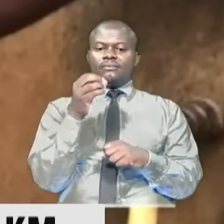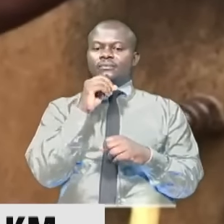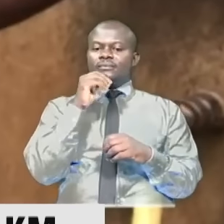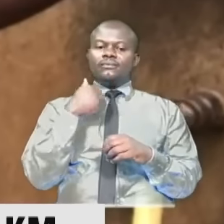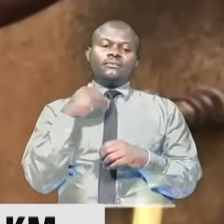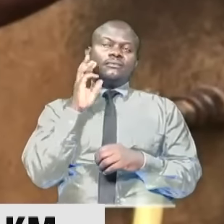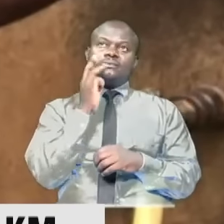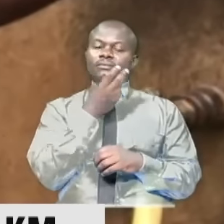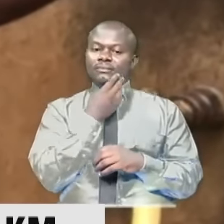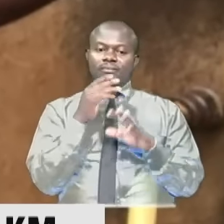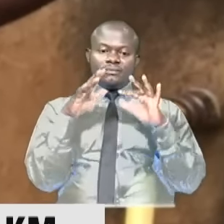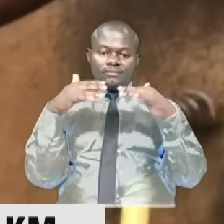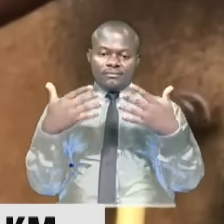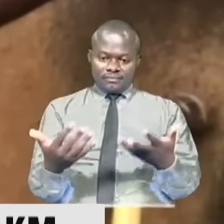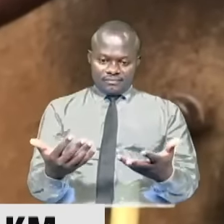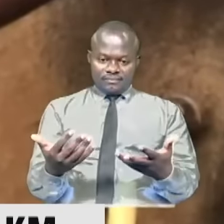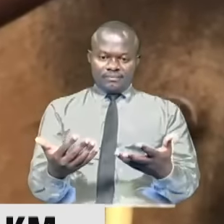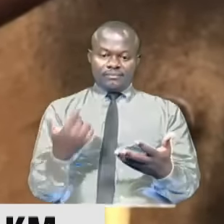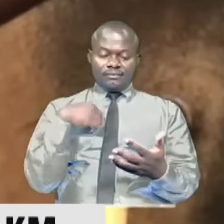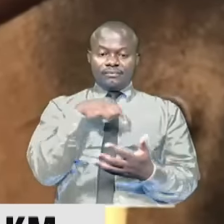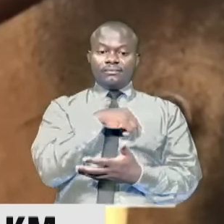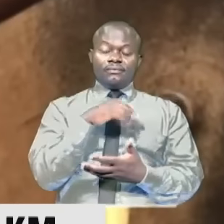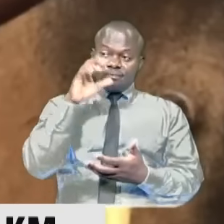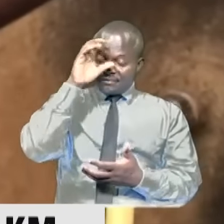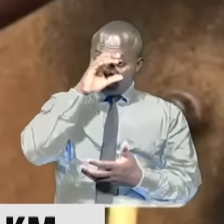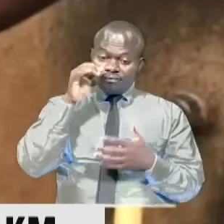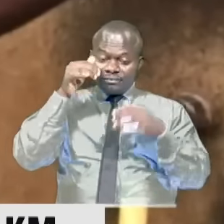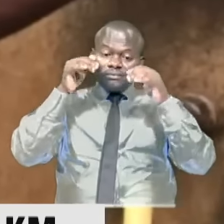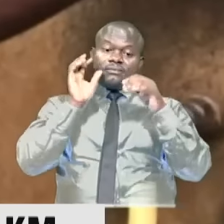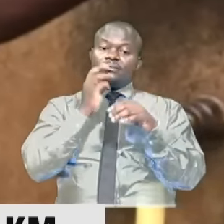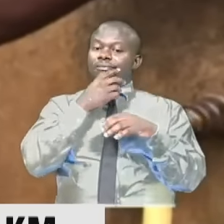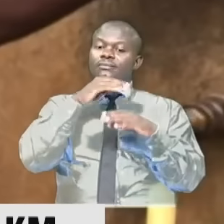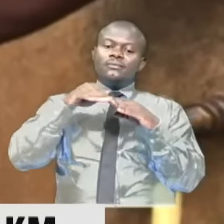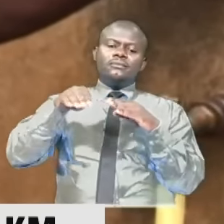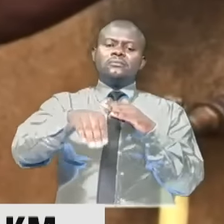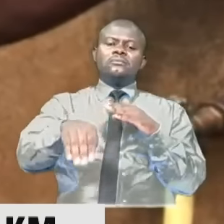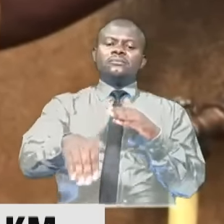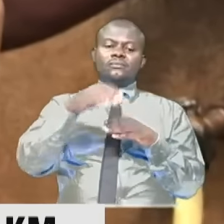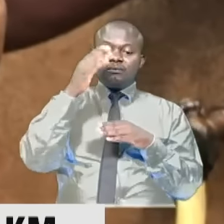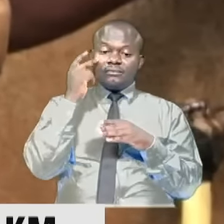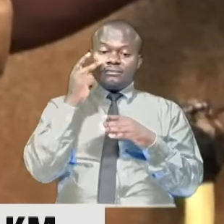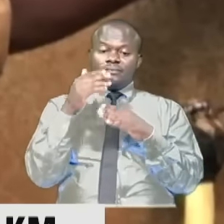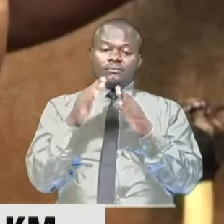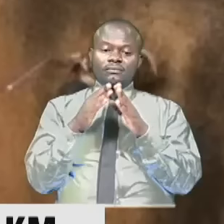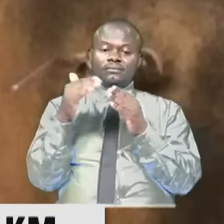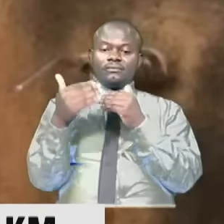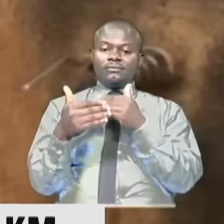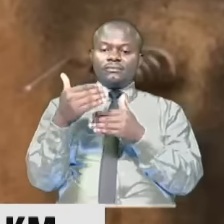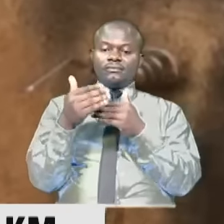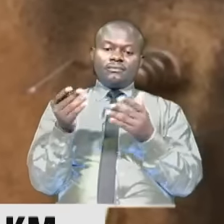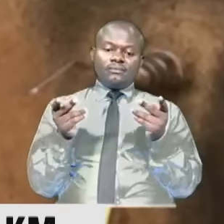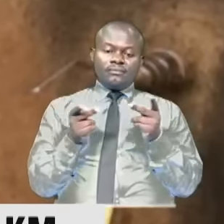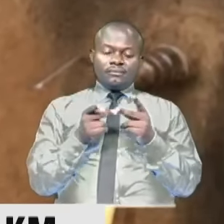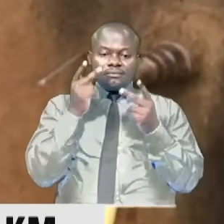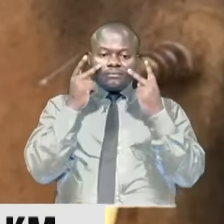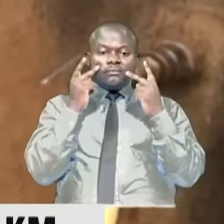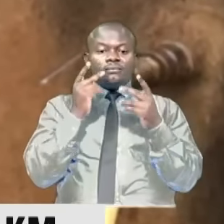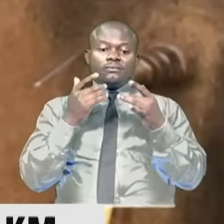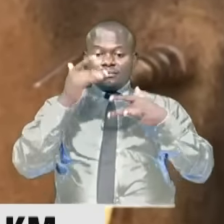robine uko yari ameze twavomaga ibishanga tukavoma mu madamu urabona ko umudugudu wegereye amafamu ugasanga abana